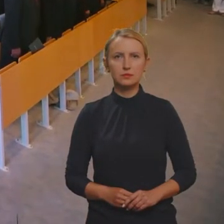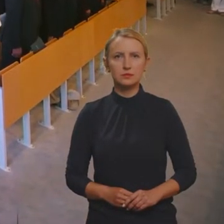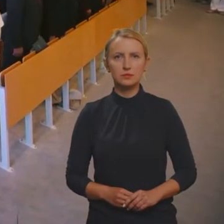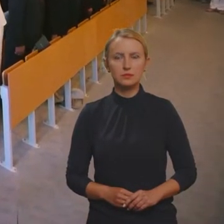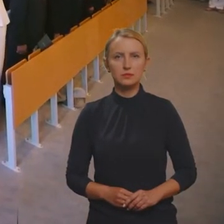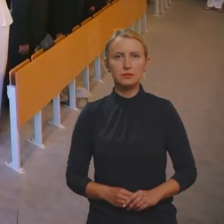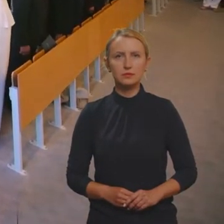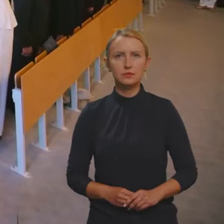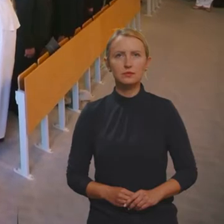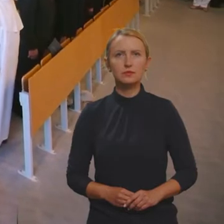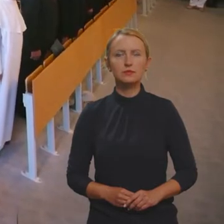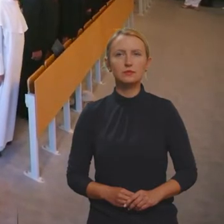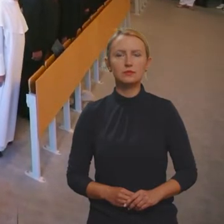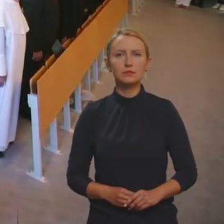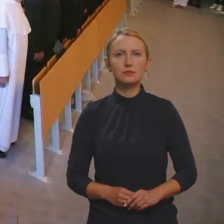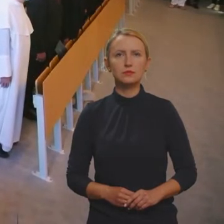uroczystości.